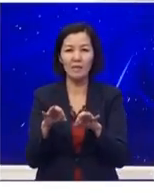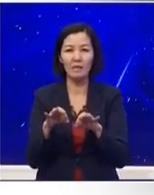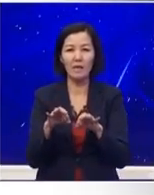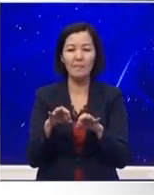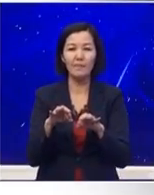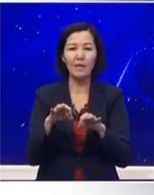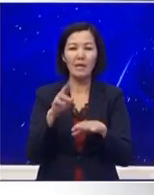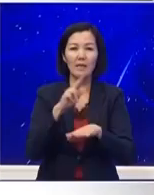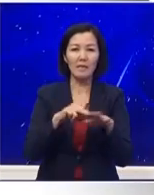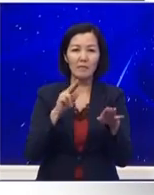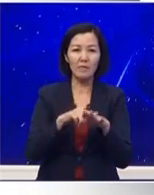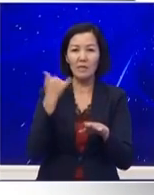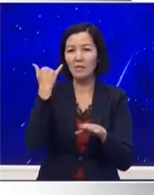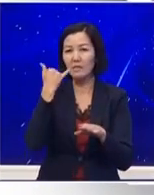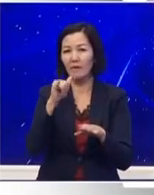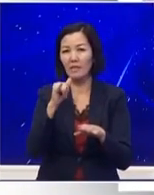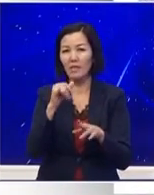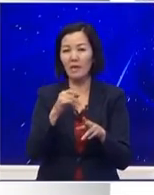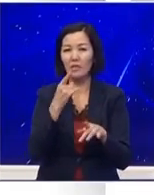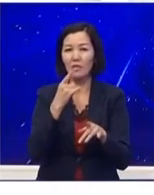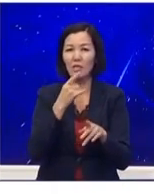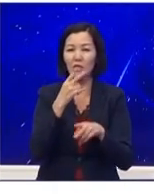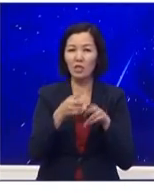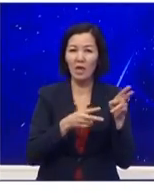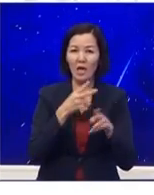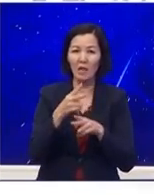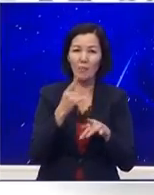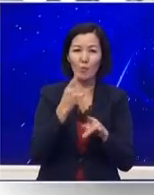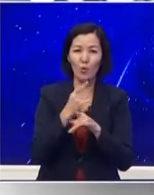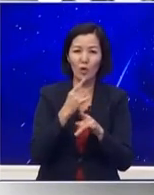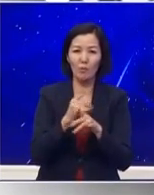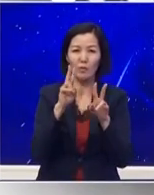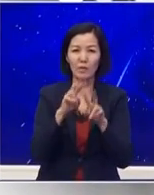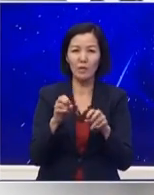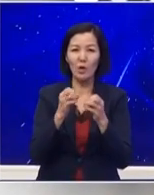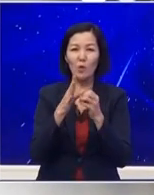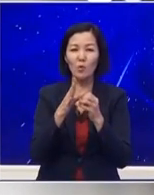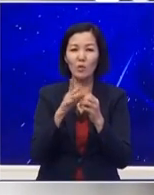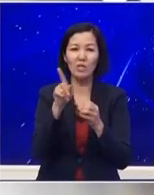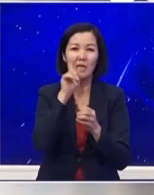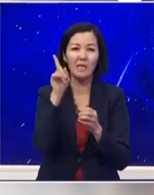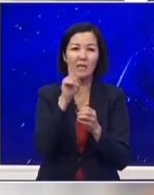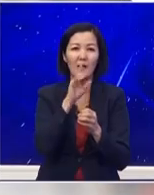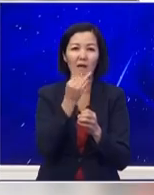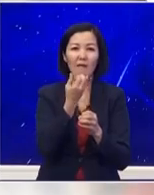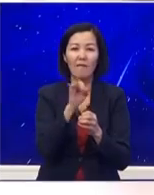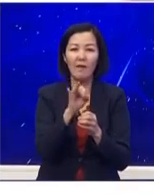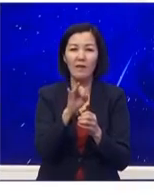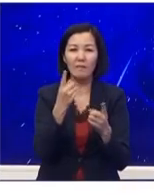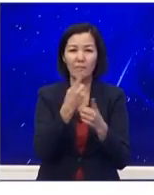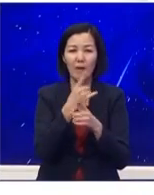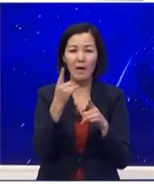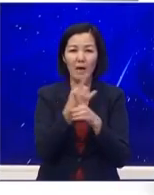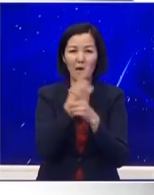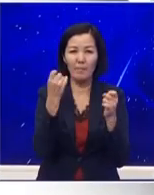Анықталғандай тәртіп сақшыларына түскен шағым жалған болды. Жедел іздестіру барысында 14 жастағы жасөспірім фейк ақпарат таратқаны белгілі